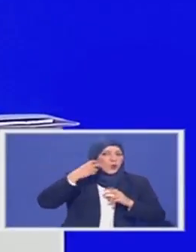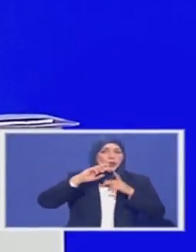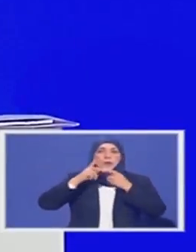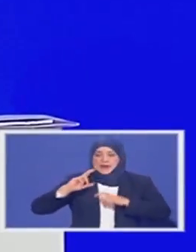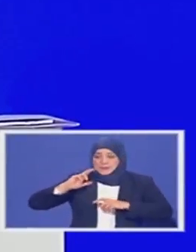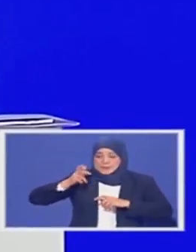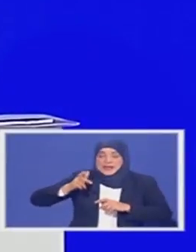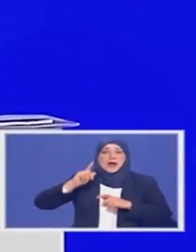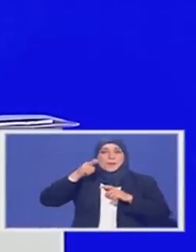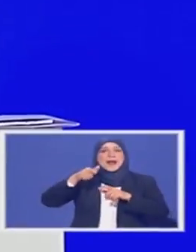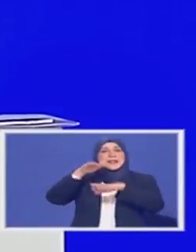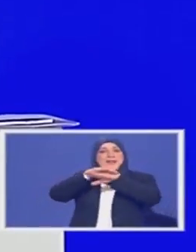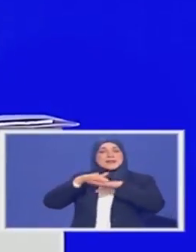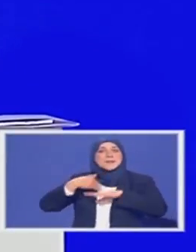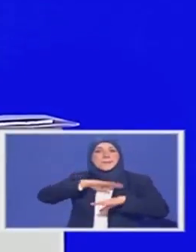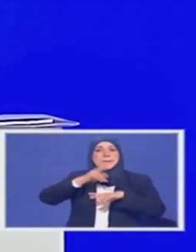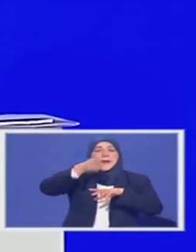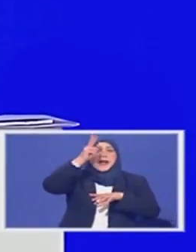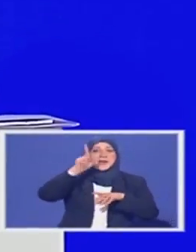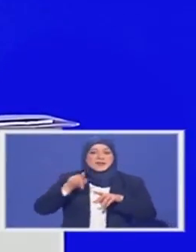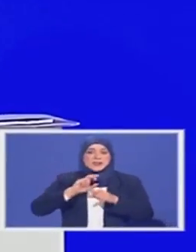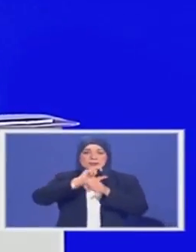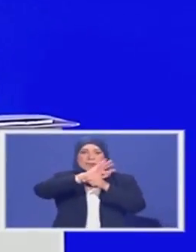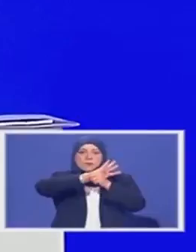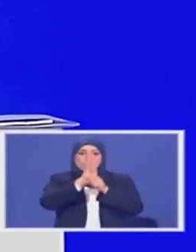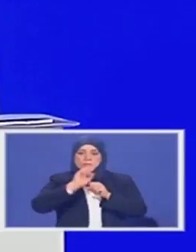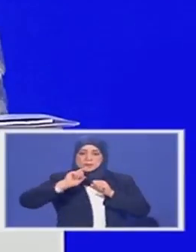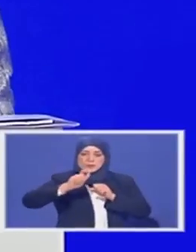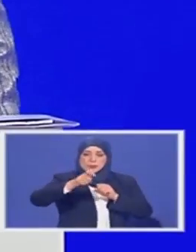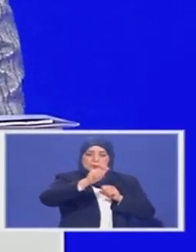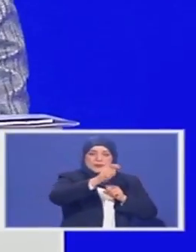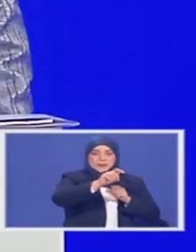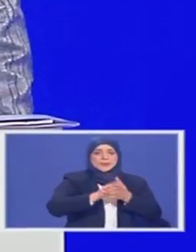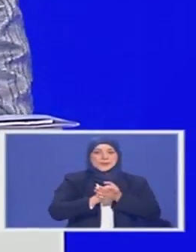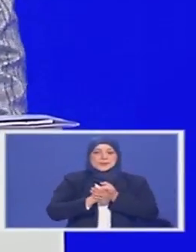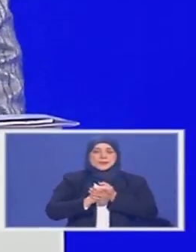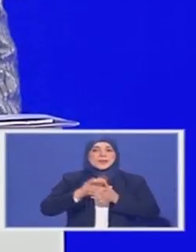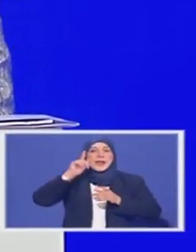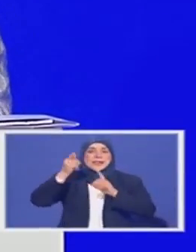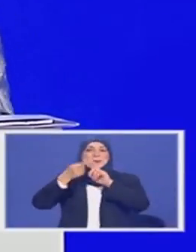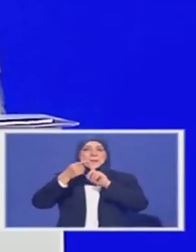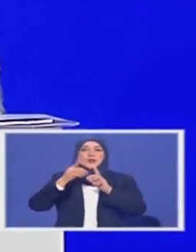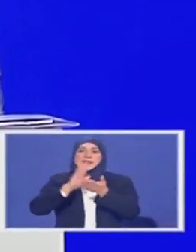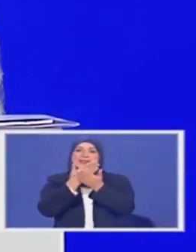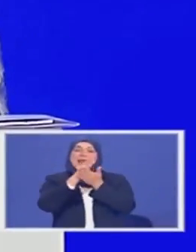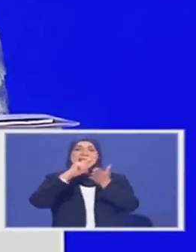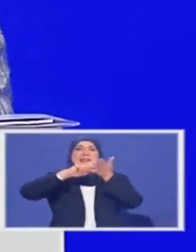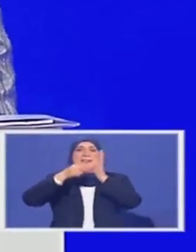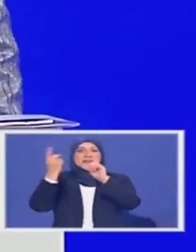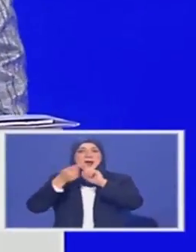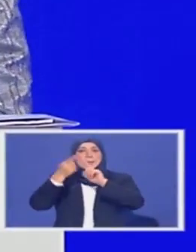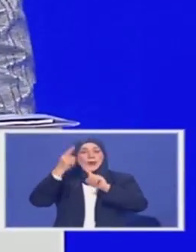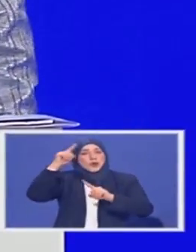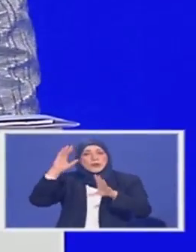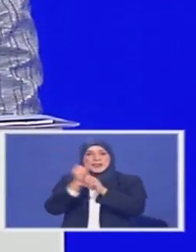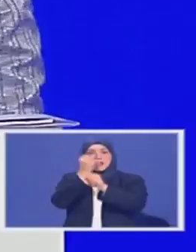وأحكام احترام الإجراءات وكرة الشروط بالنسبة لوسائل النقل باش يكون معناها من أهم معايير